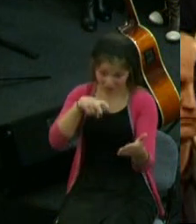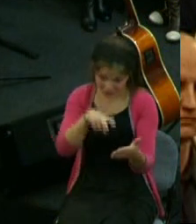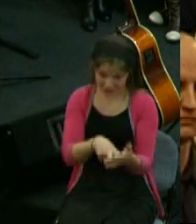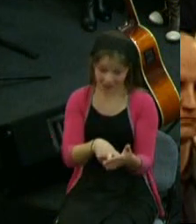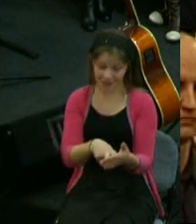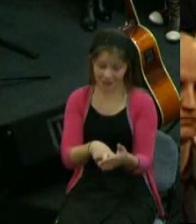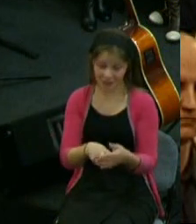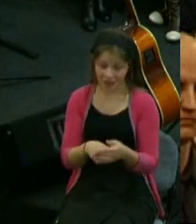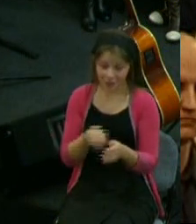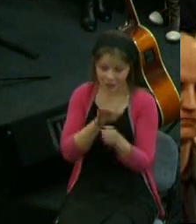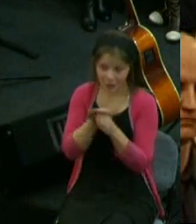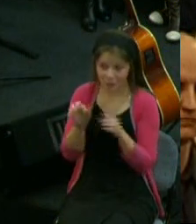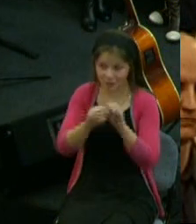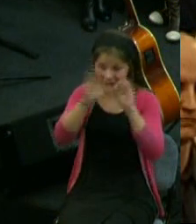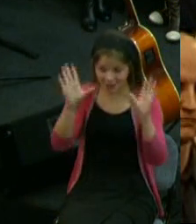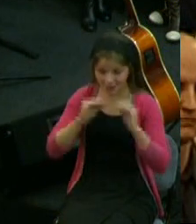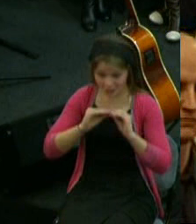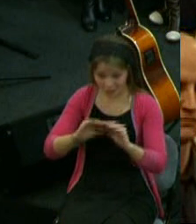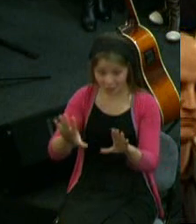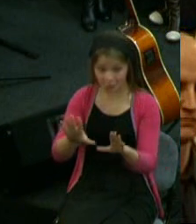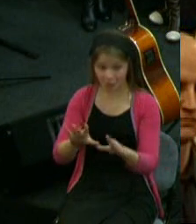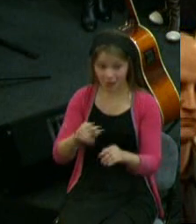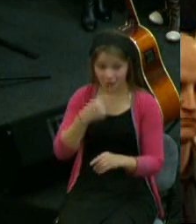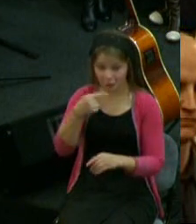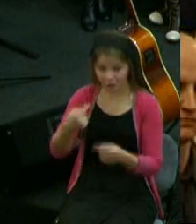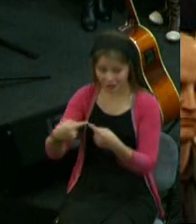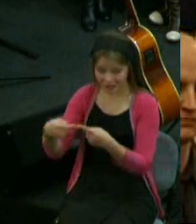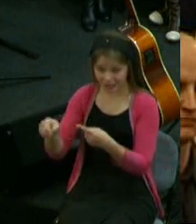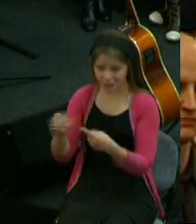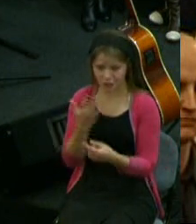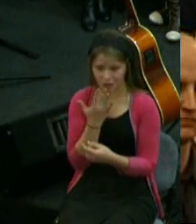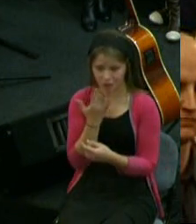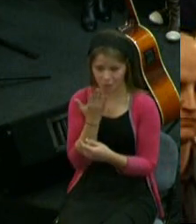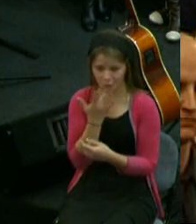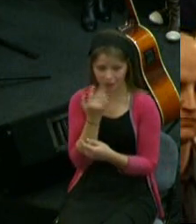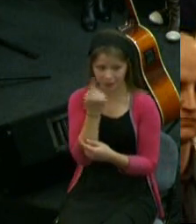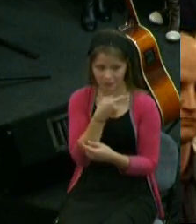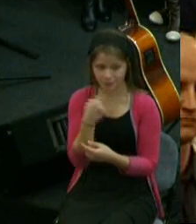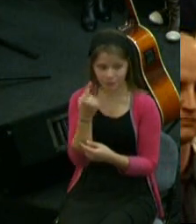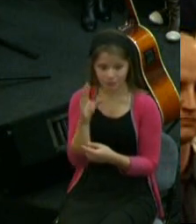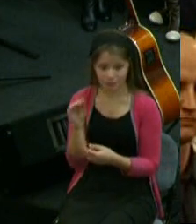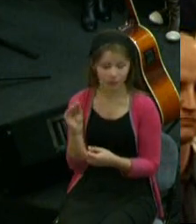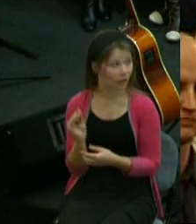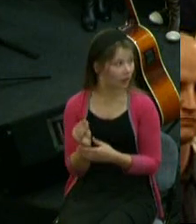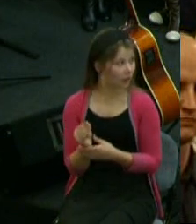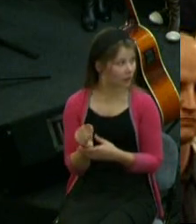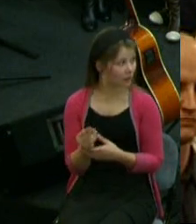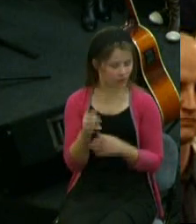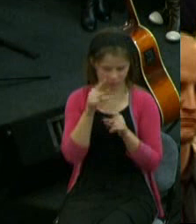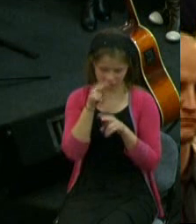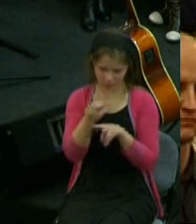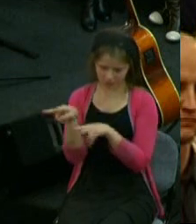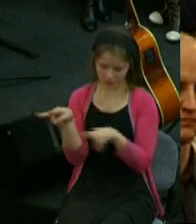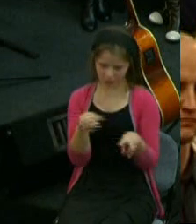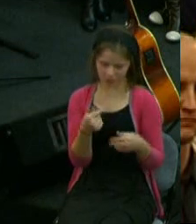вони сповнилися Святим Духом, говорили на інших мовах. Це було якесь таке піднесення. Я так стояв в кутку, я на це всім наблюдав, я сказав,